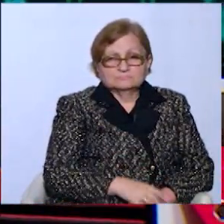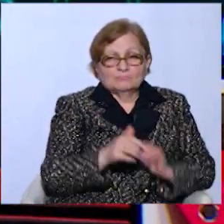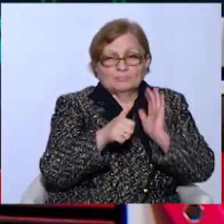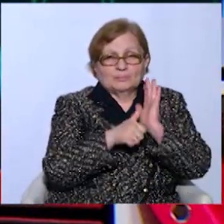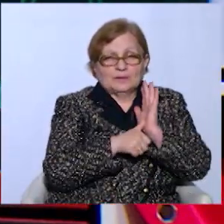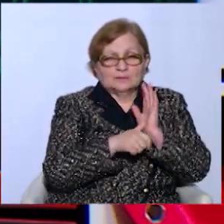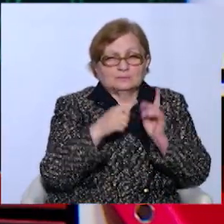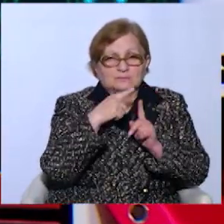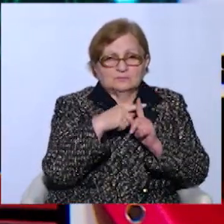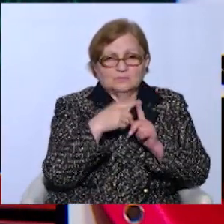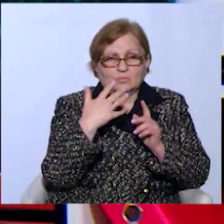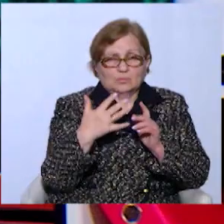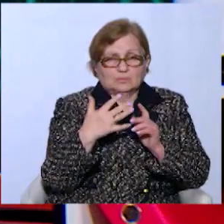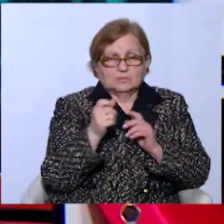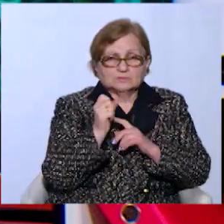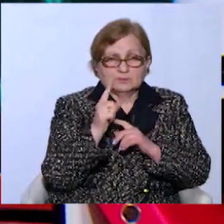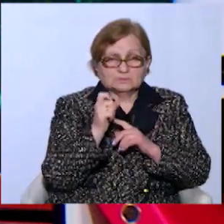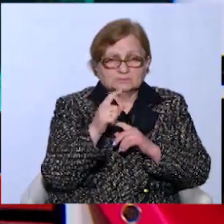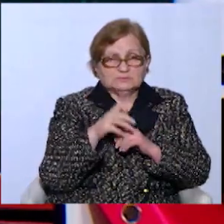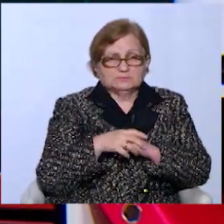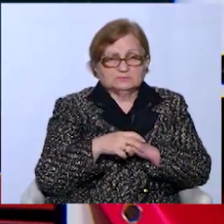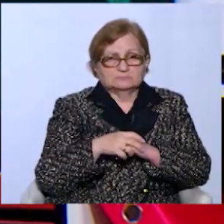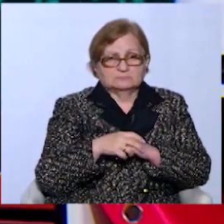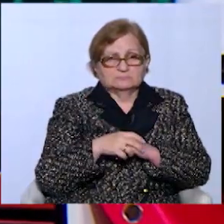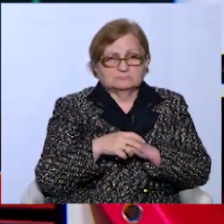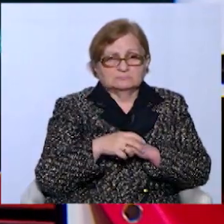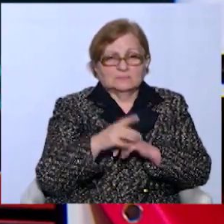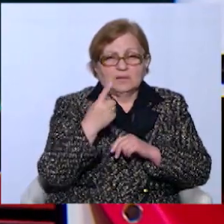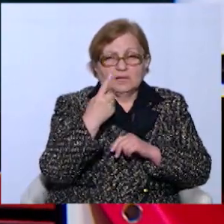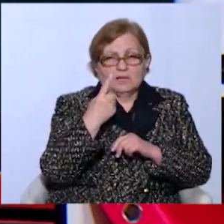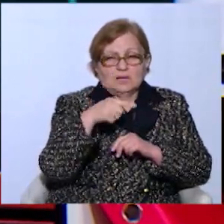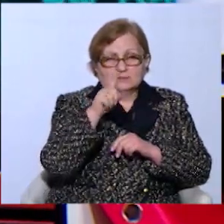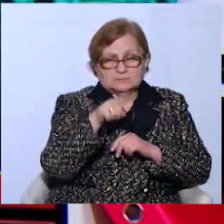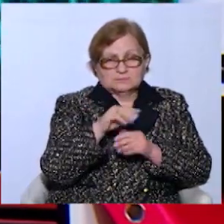6 დამატებული 5 არის 11. 1